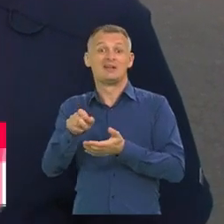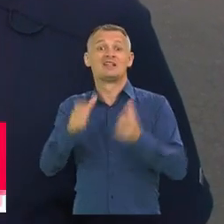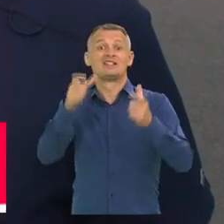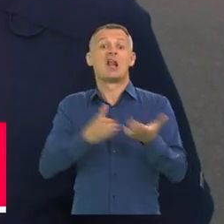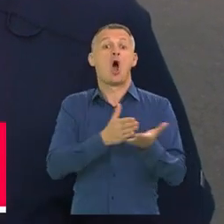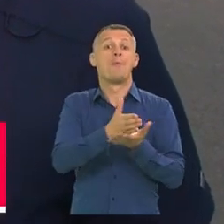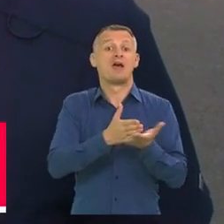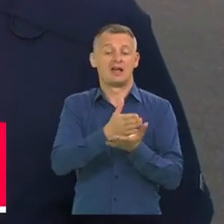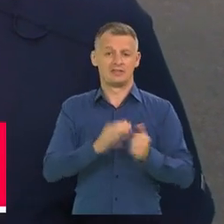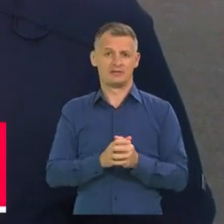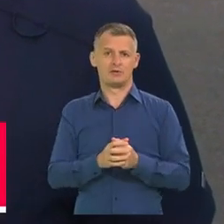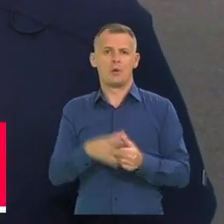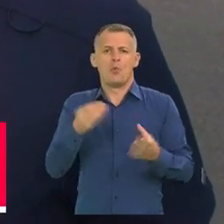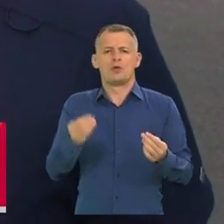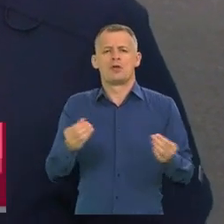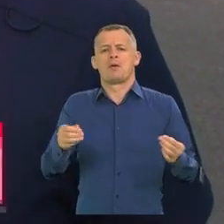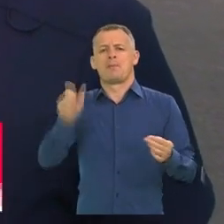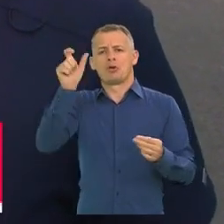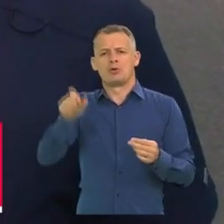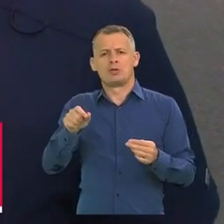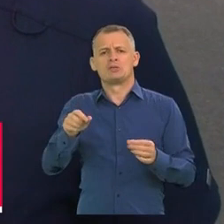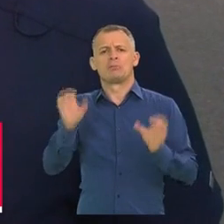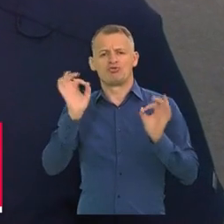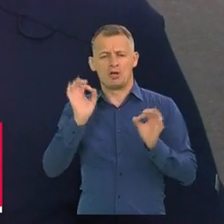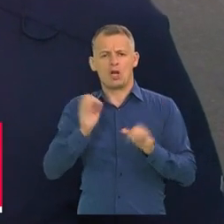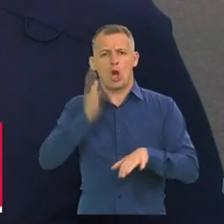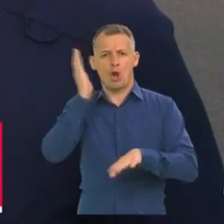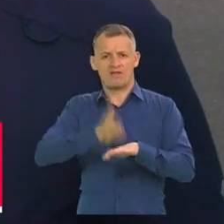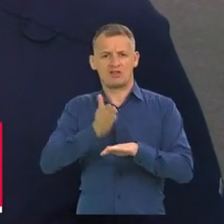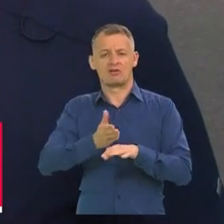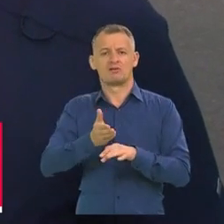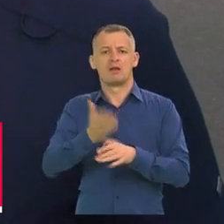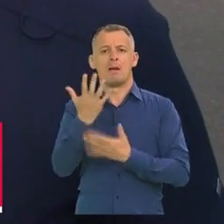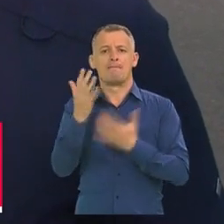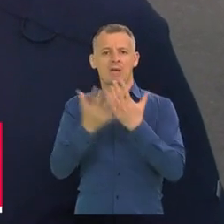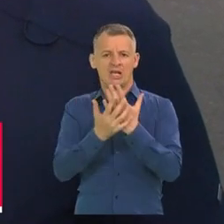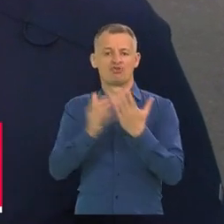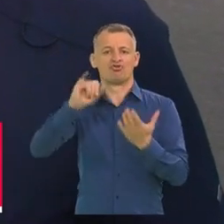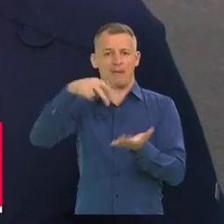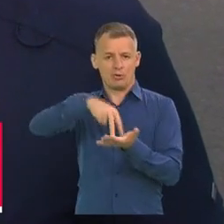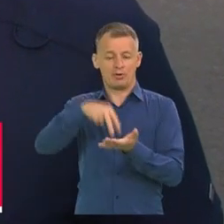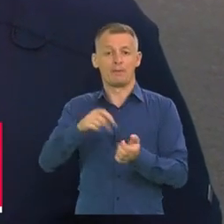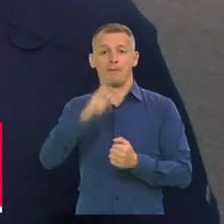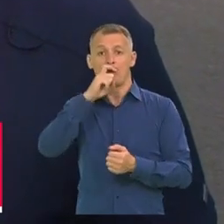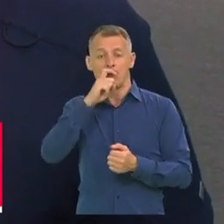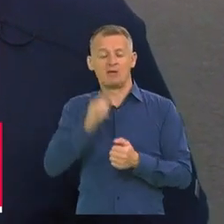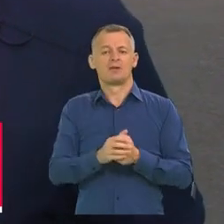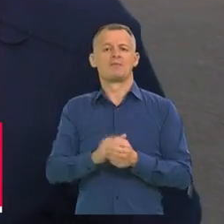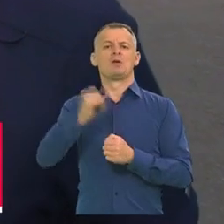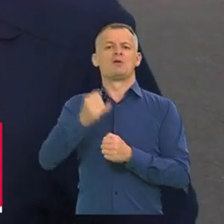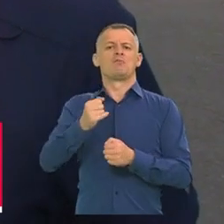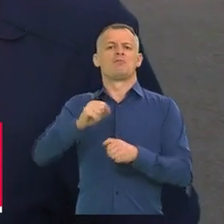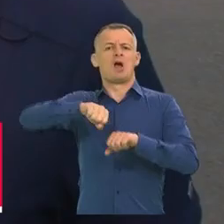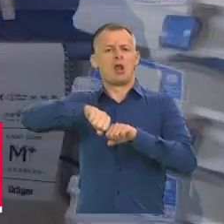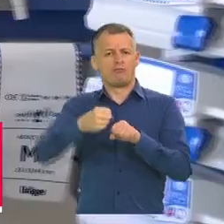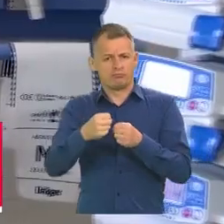la nivelul membrelor. Este vorba de un bărbat cu fractură deschisă de ambe oase de